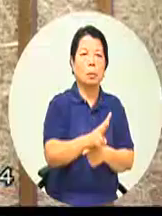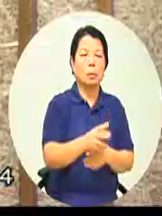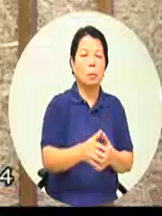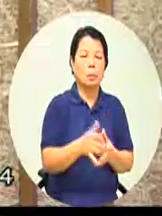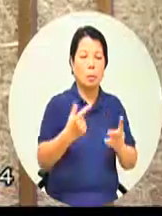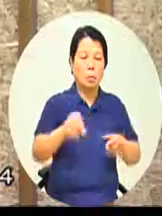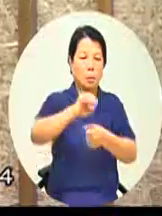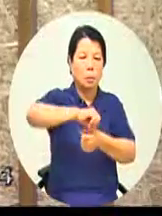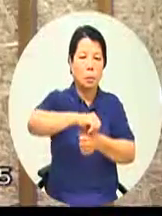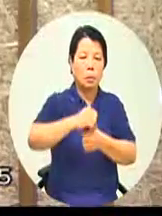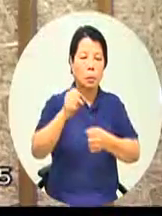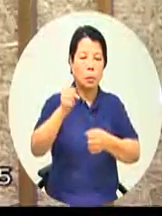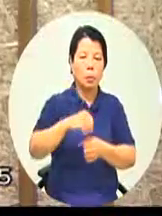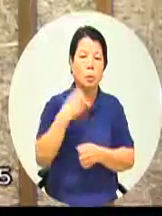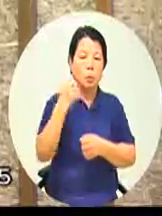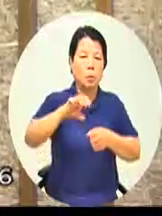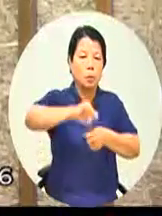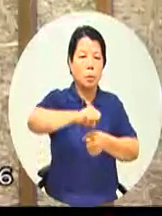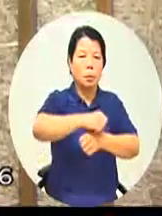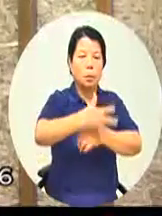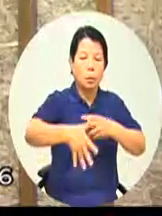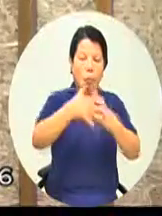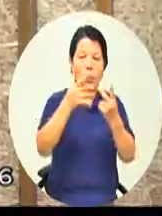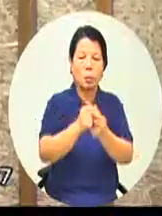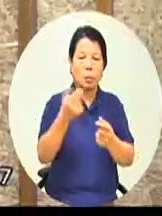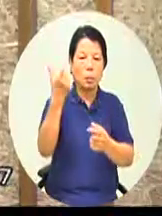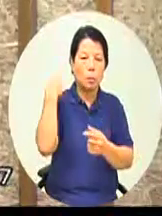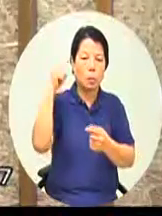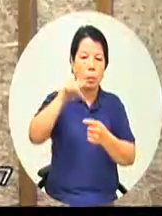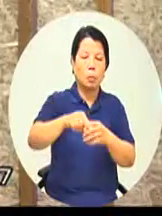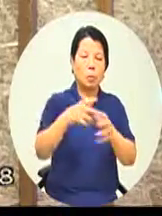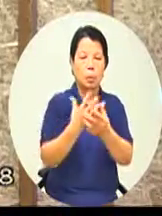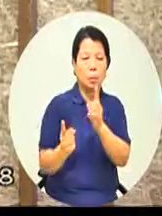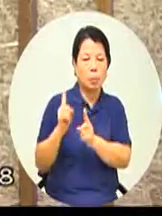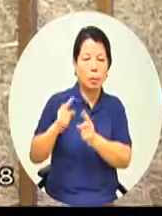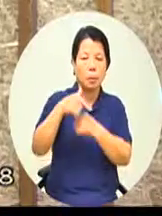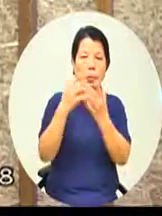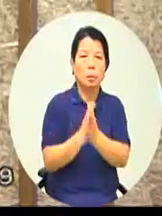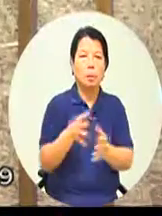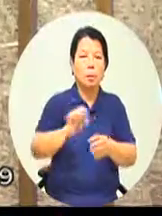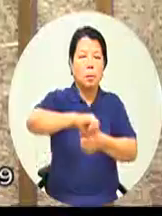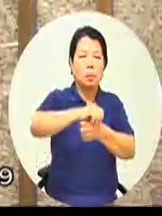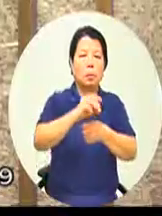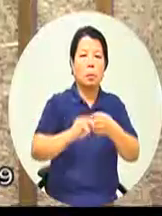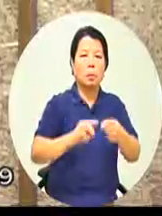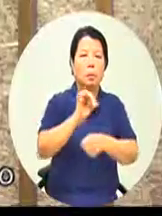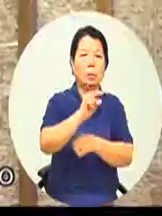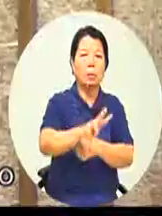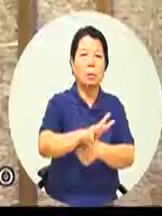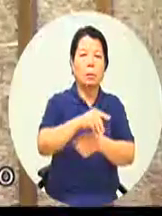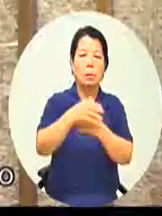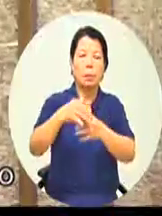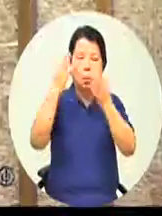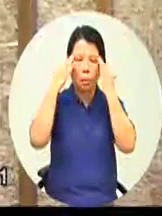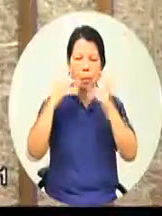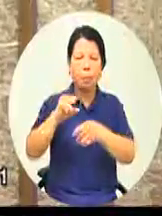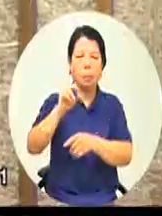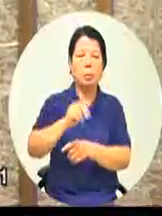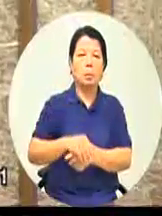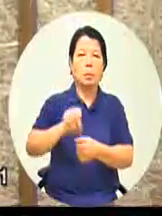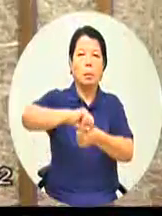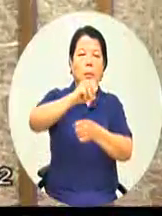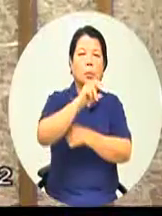新加坡的跟同期比较增加30%，然后像马来西亚也是增加近30%，韩国则增加了10%。